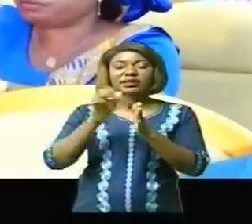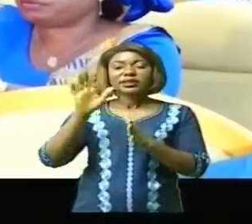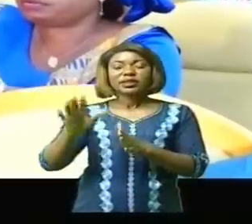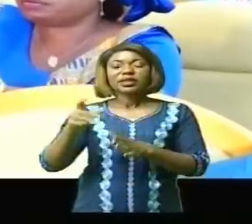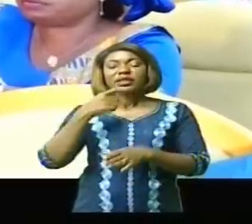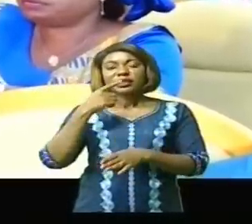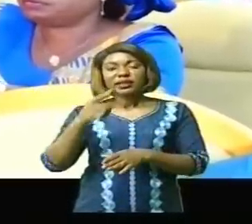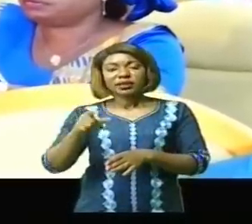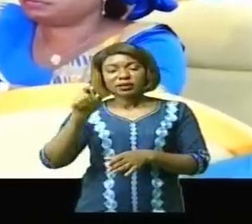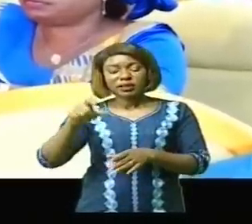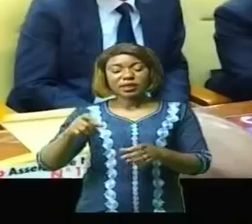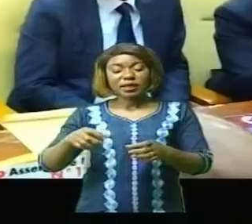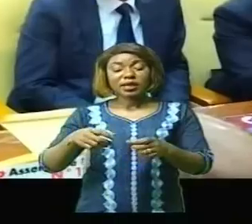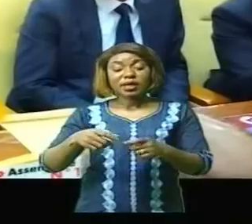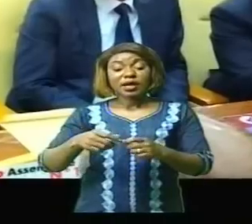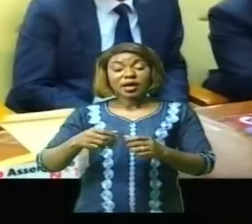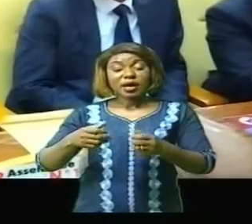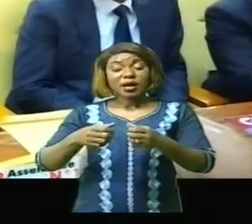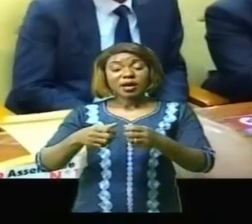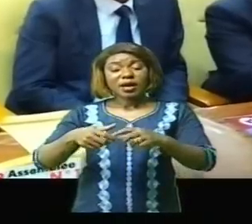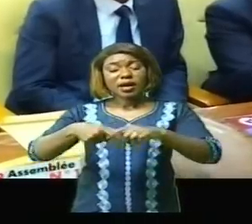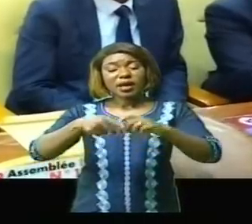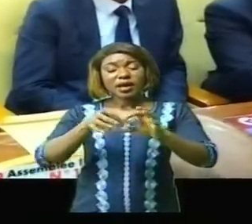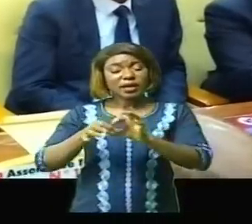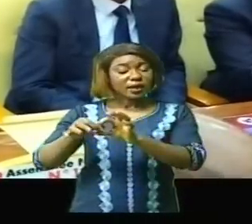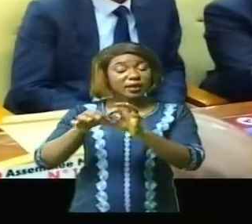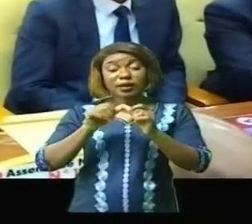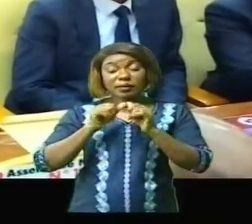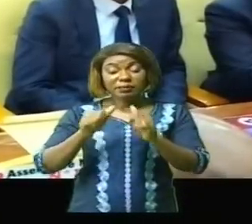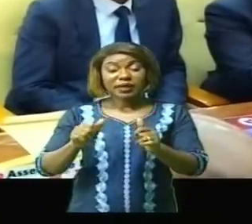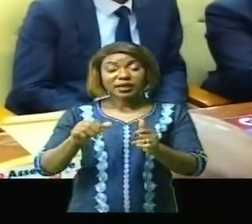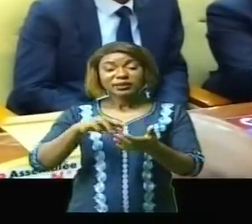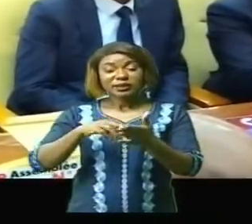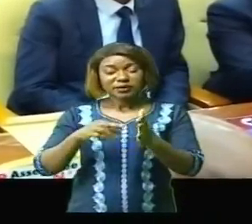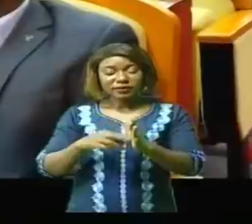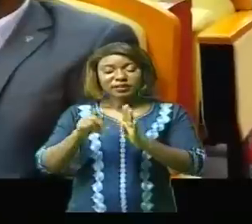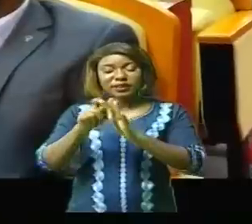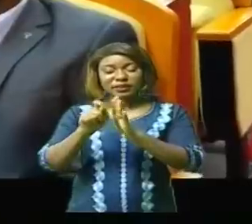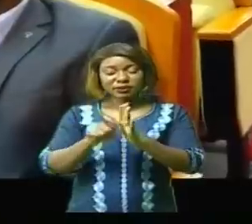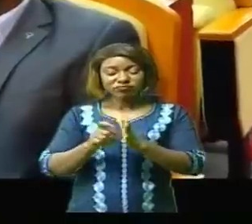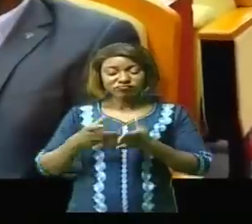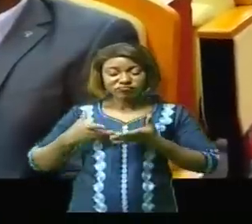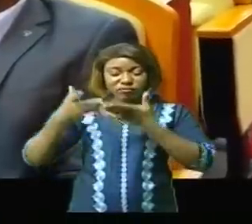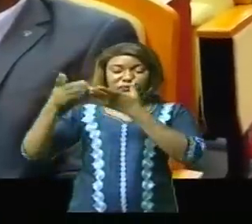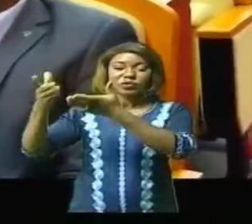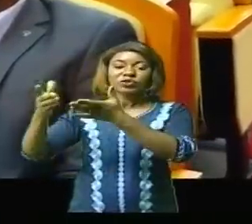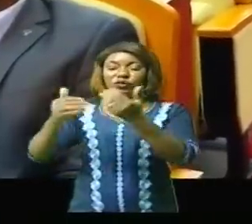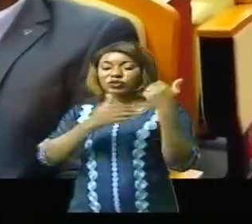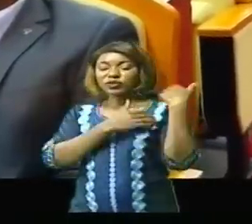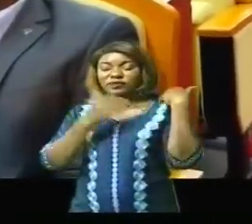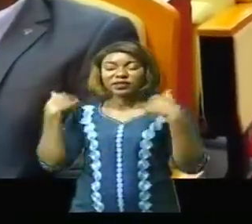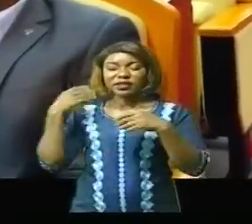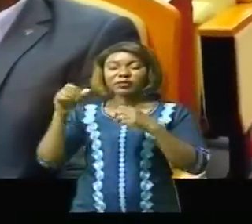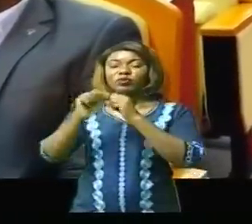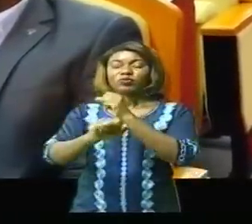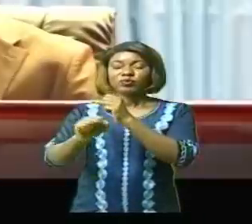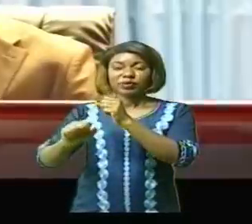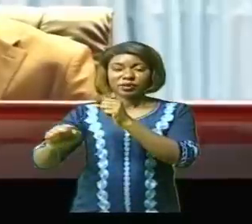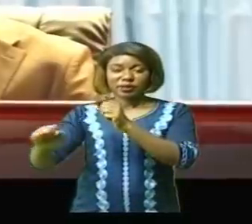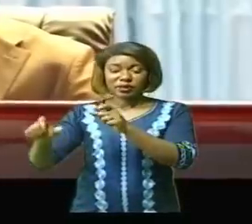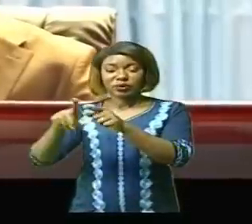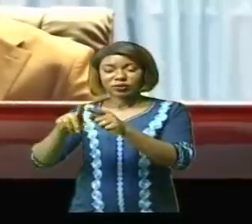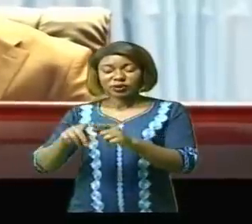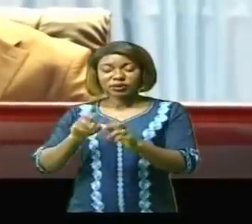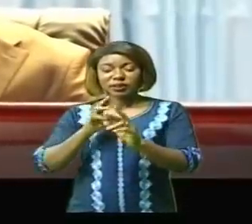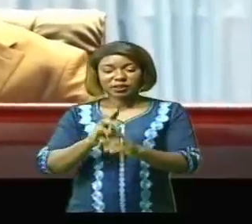cas de désaccord persistant, c'est le texte de l'Assemblée nationale qui est soumis au chef de l'État pour promulgation. S'agissant du rapport